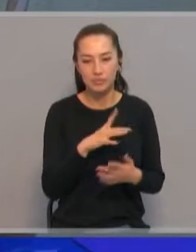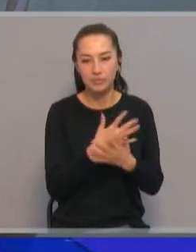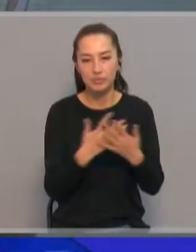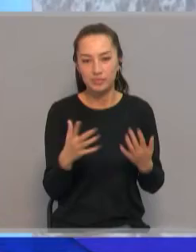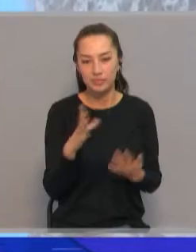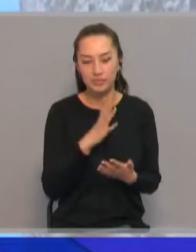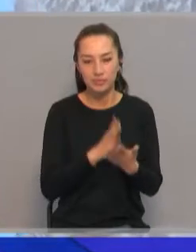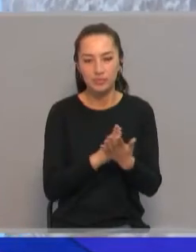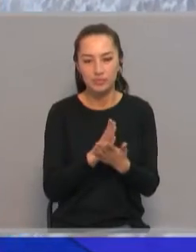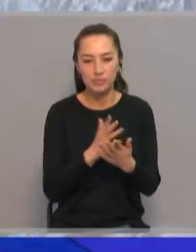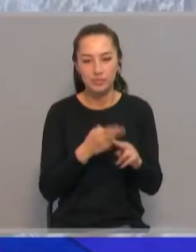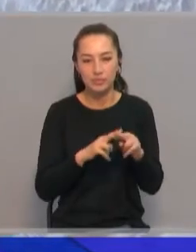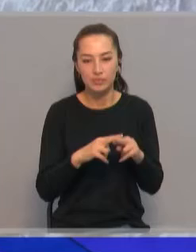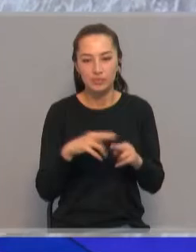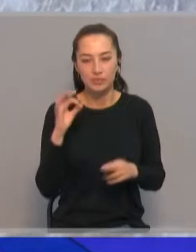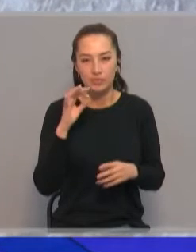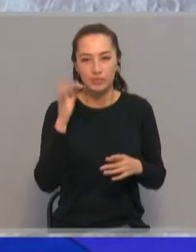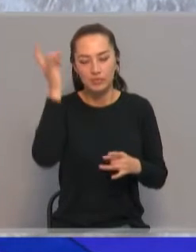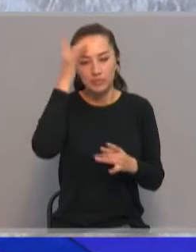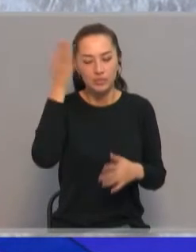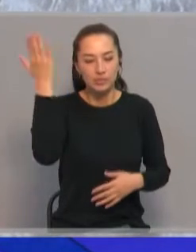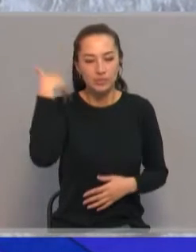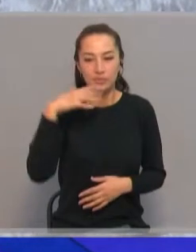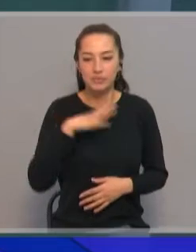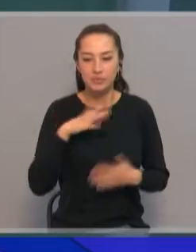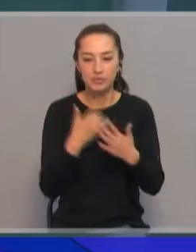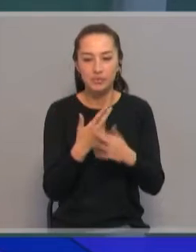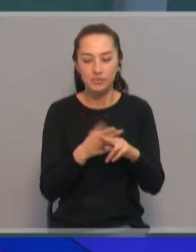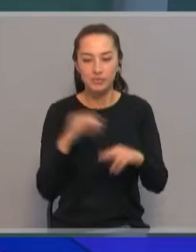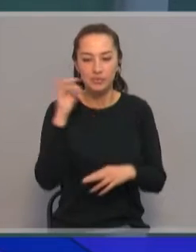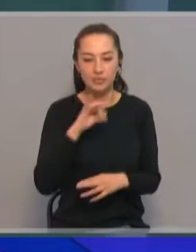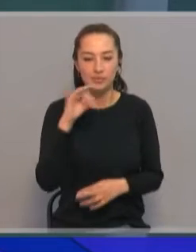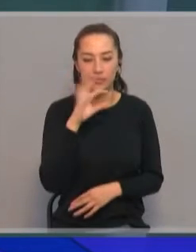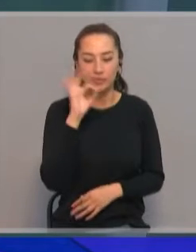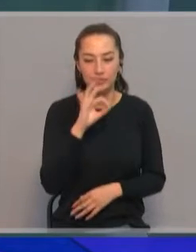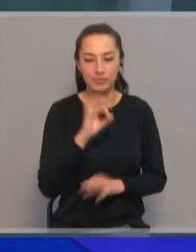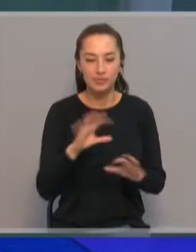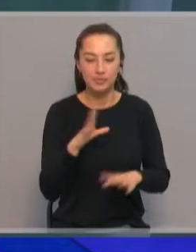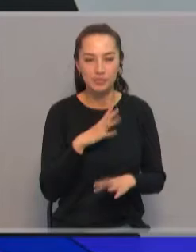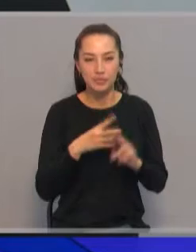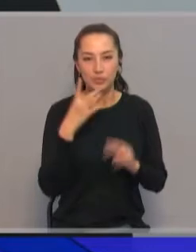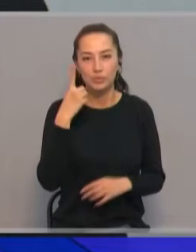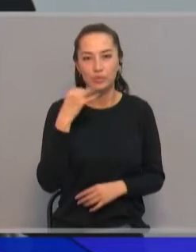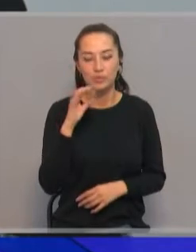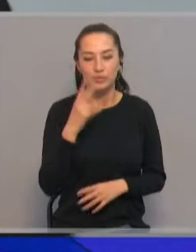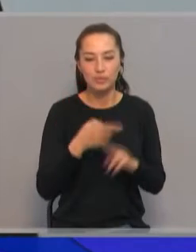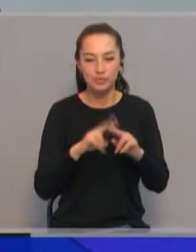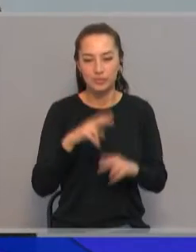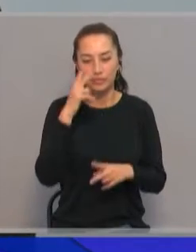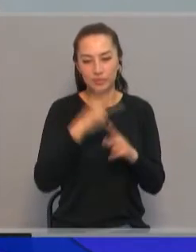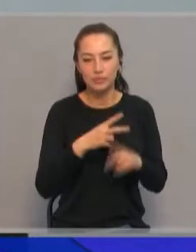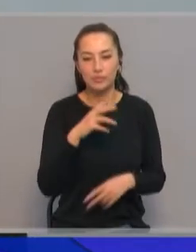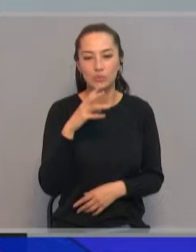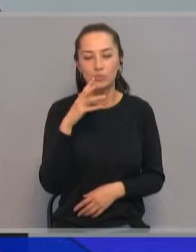өткізіп, олардың нәтижесінде ұлттық құндылықтарымыз насихатталып, кеңінен дәріптеліп жатқандығын жеткізді. Одан соң музейдің аға ғылыми қызметкері